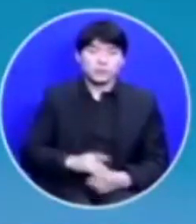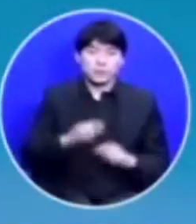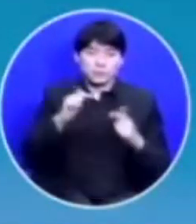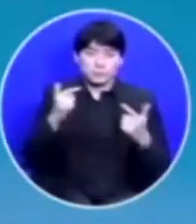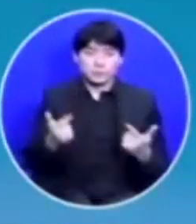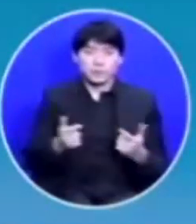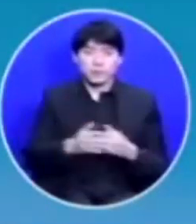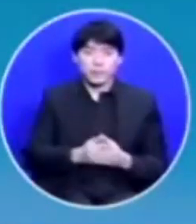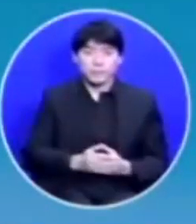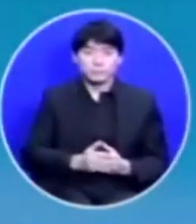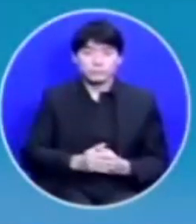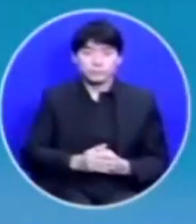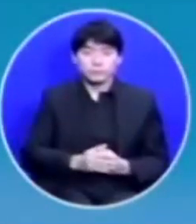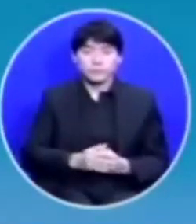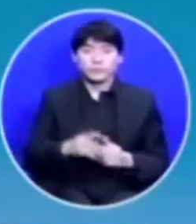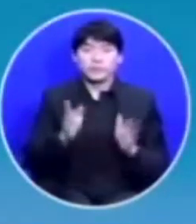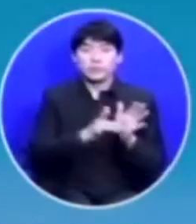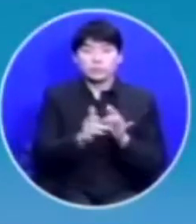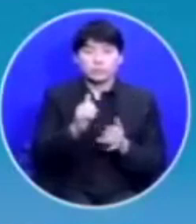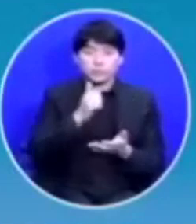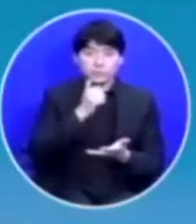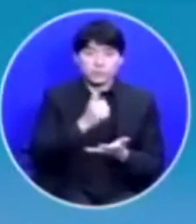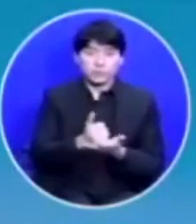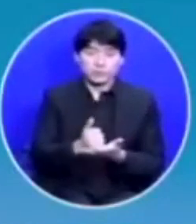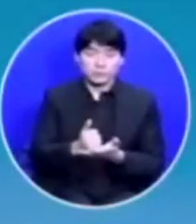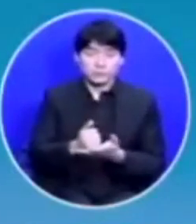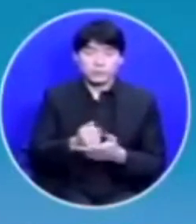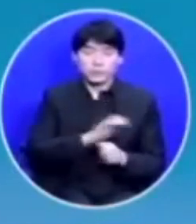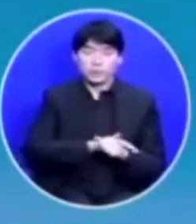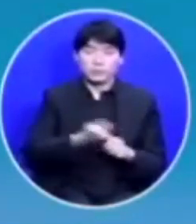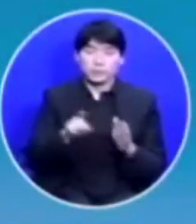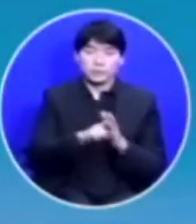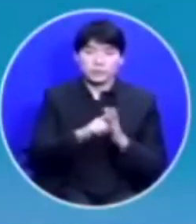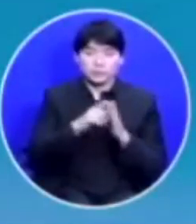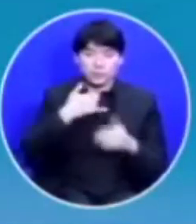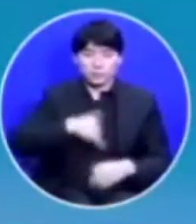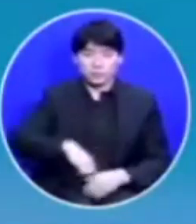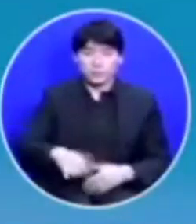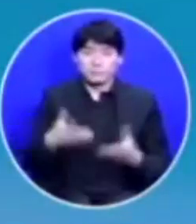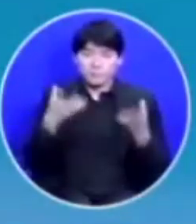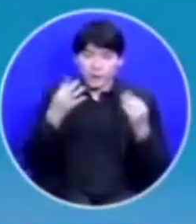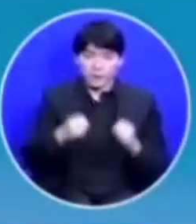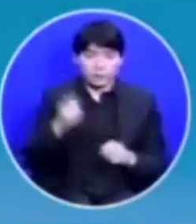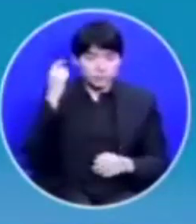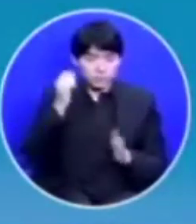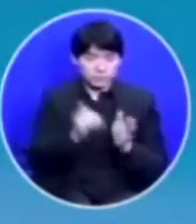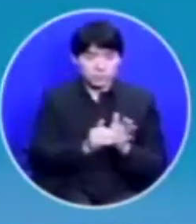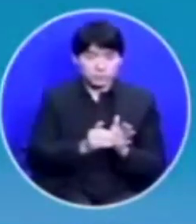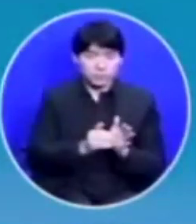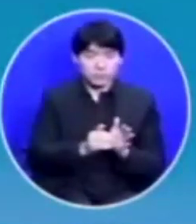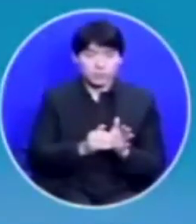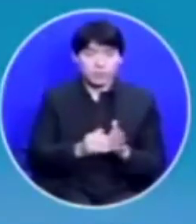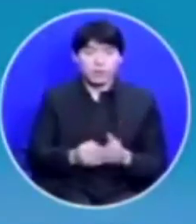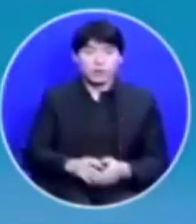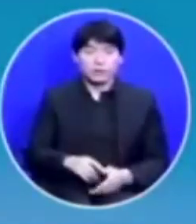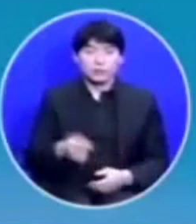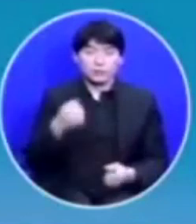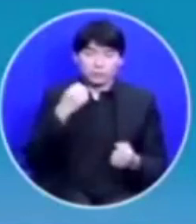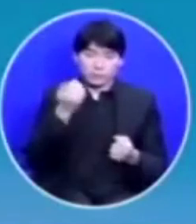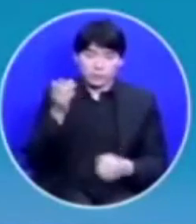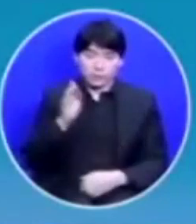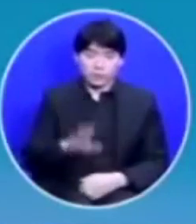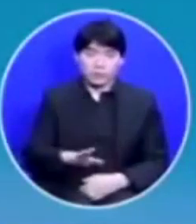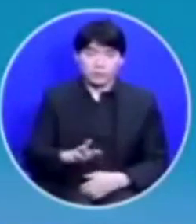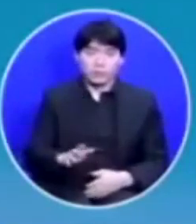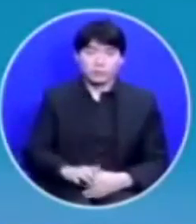예수 잘 믿는 부모의 자녀들은 들어도 수십번 들었어요 그러나 그 용어는 아직도 구원 못 받을 수 있어요 왜